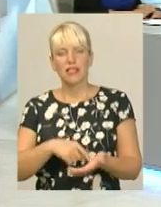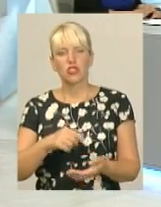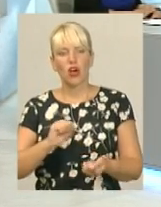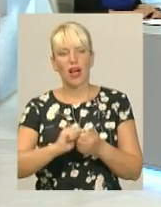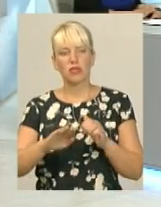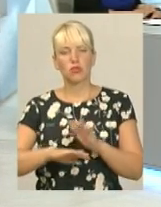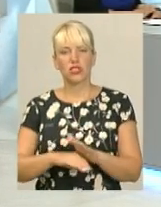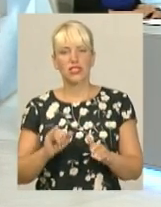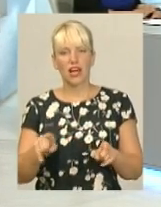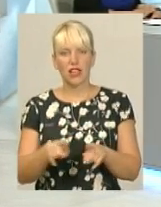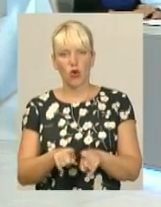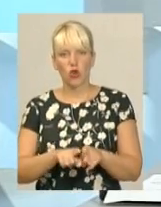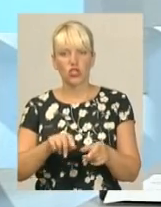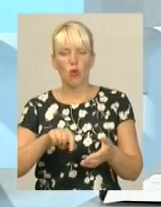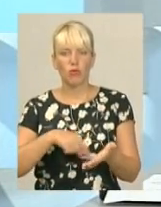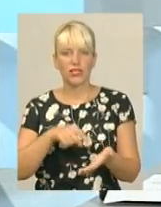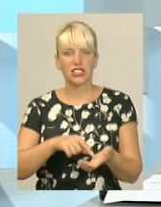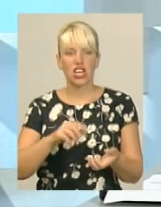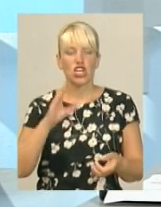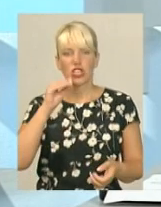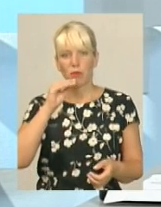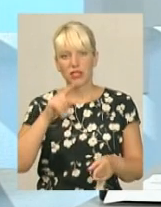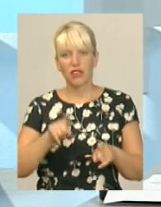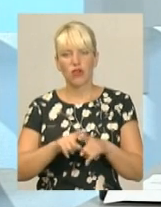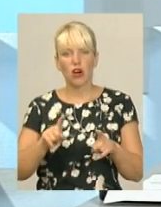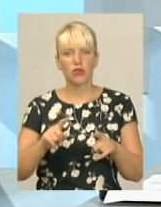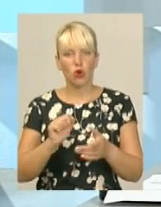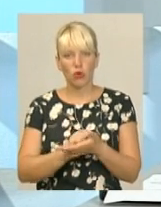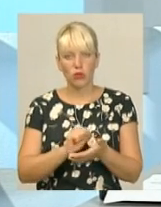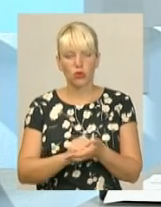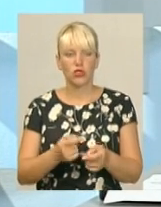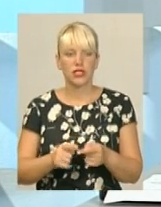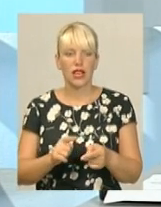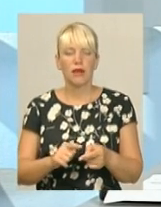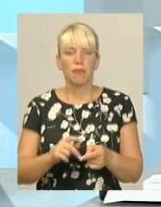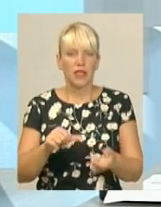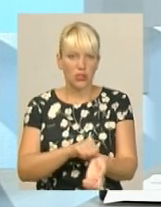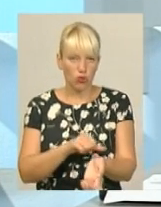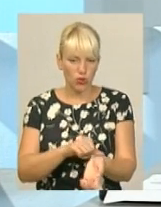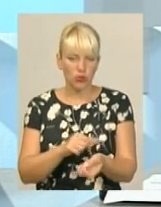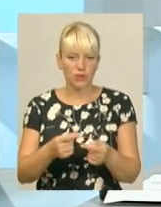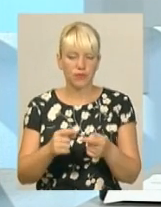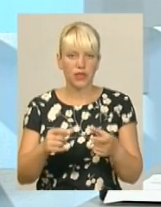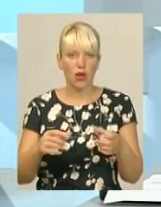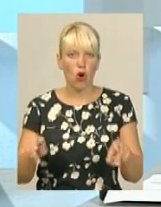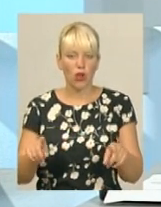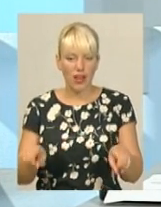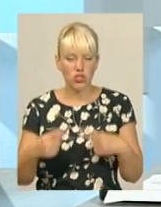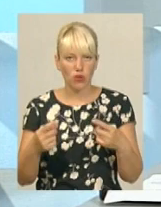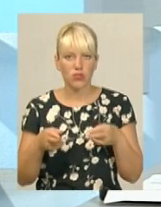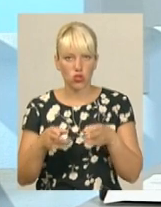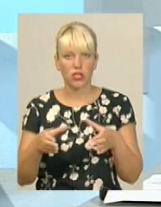зараз в місті Шепетівці також документується організована злочинна група в сфері наркотиків. Мені приємно констатувати факт, що нам